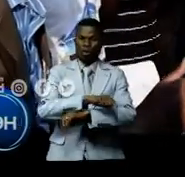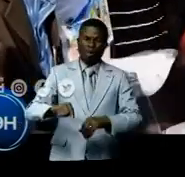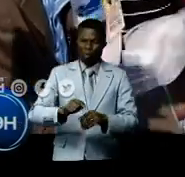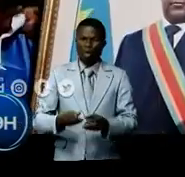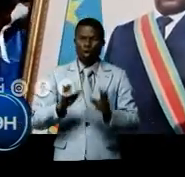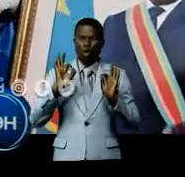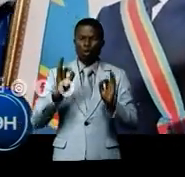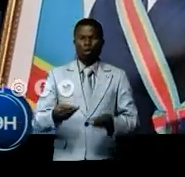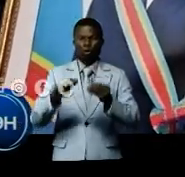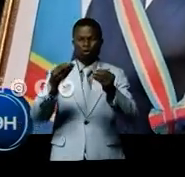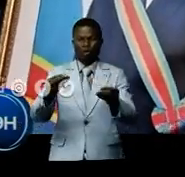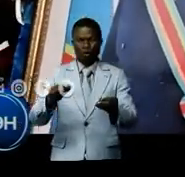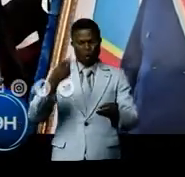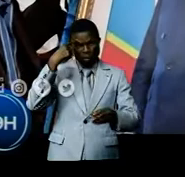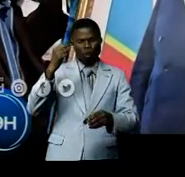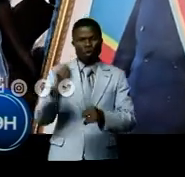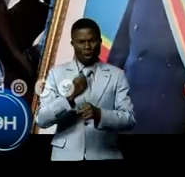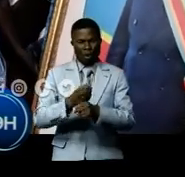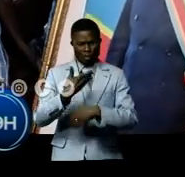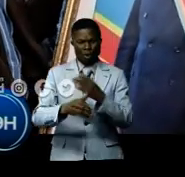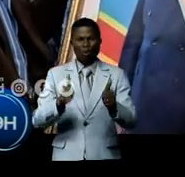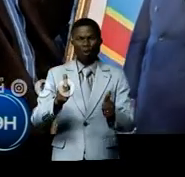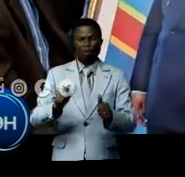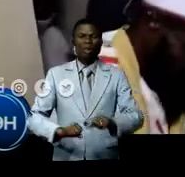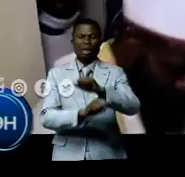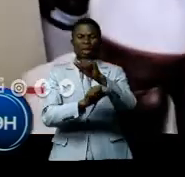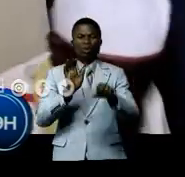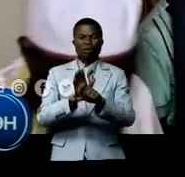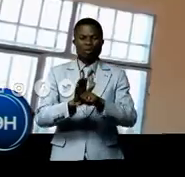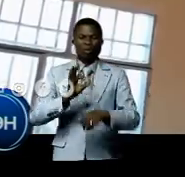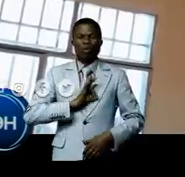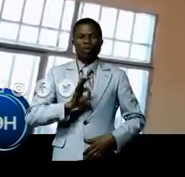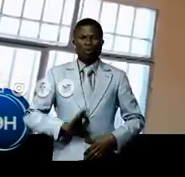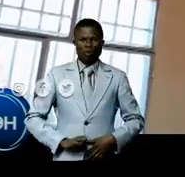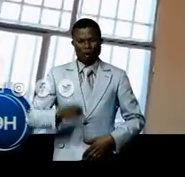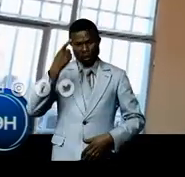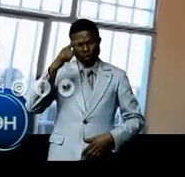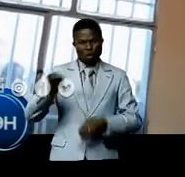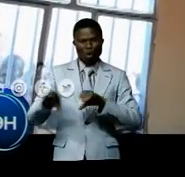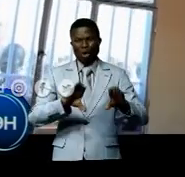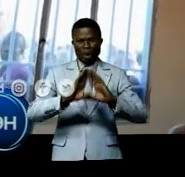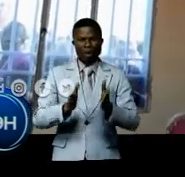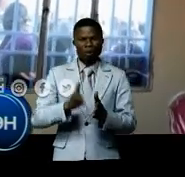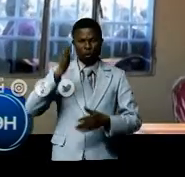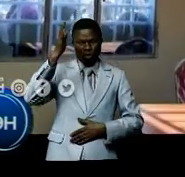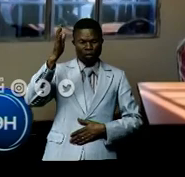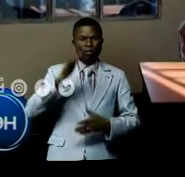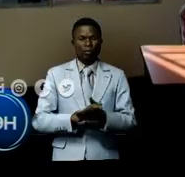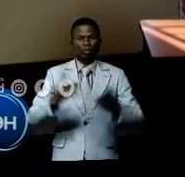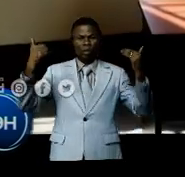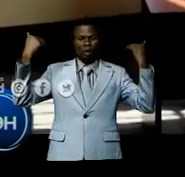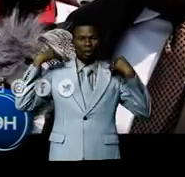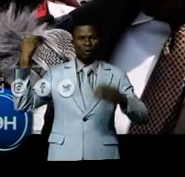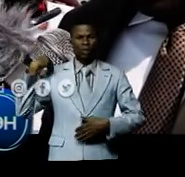C'est pour répondre au souci du chef de l'État, Félix-Antoine Tshisekedi Tshilombo, de moderniser la territoriale du pays. Le chef de